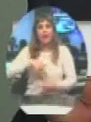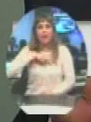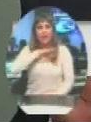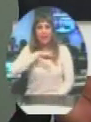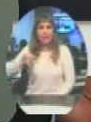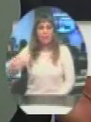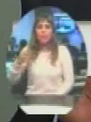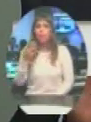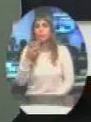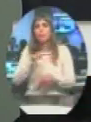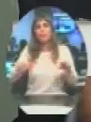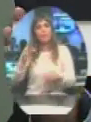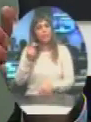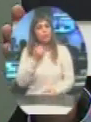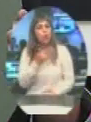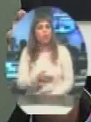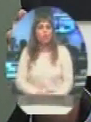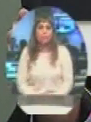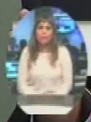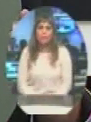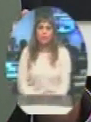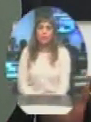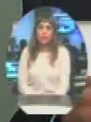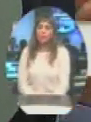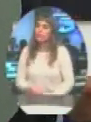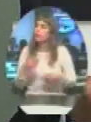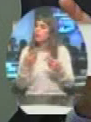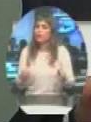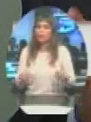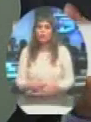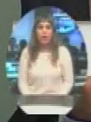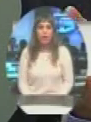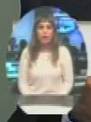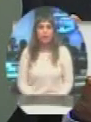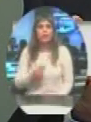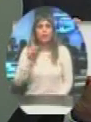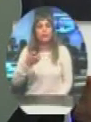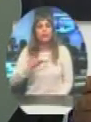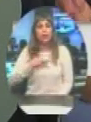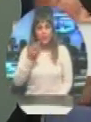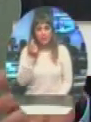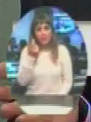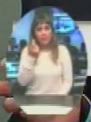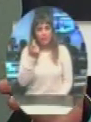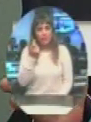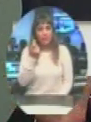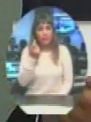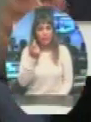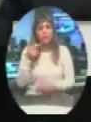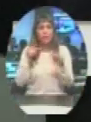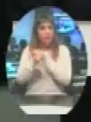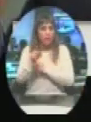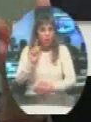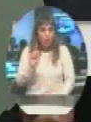כזה. בלתי אפשר. אם הוא צריך לקבל את הכסף והוא לא בורח, זה